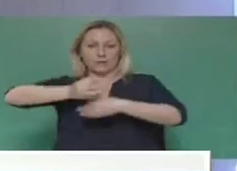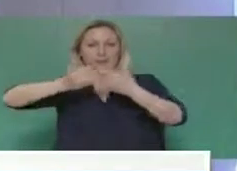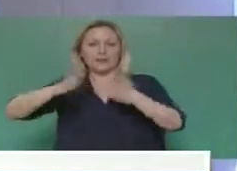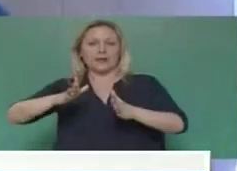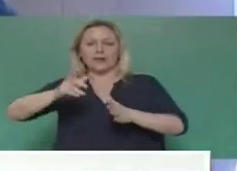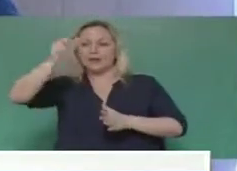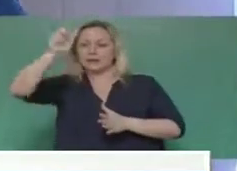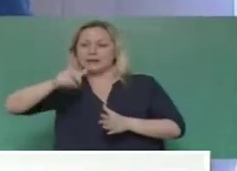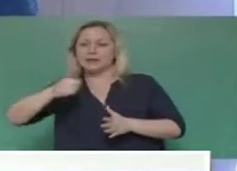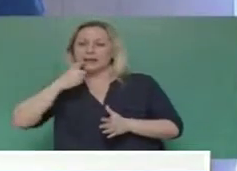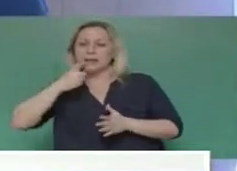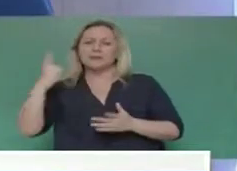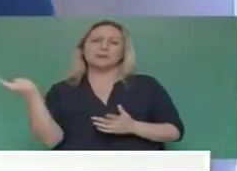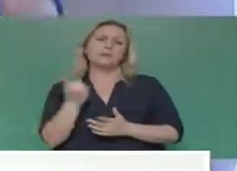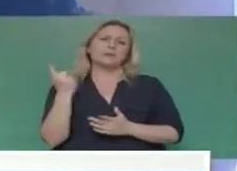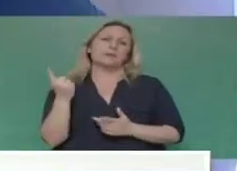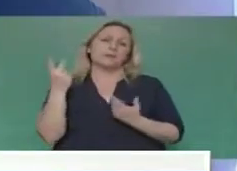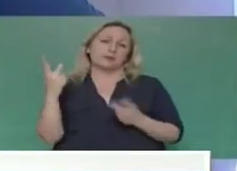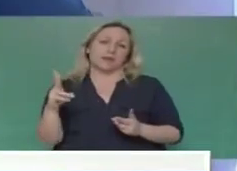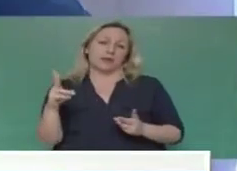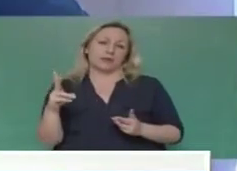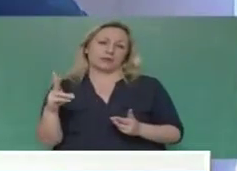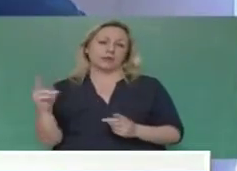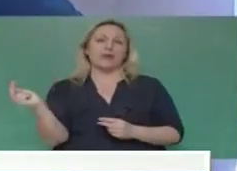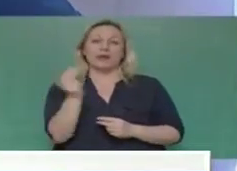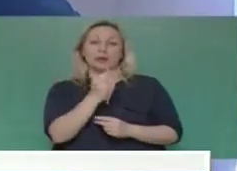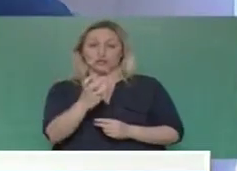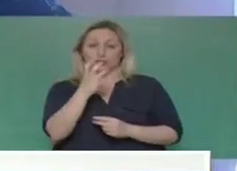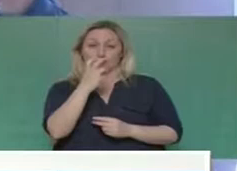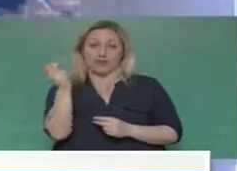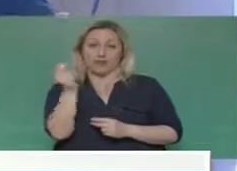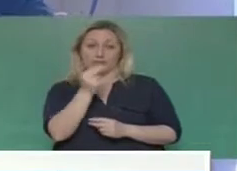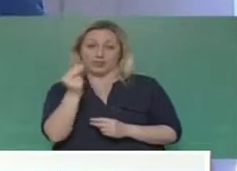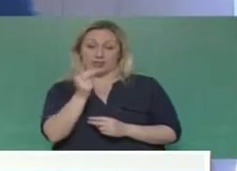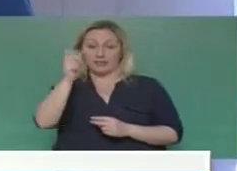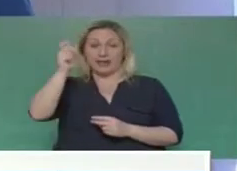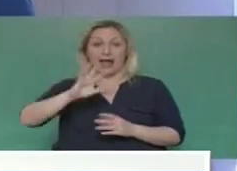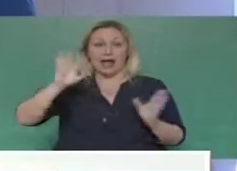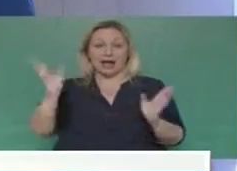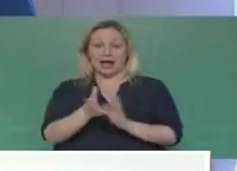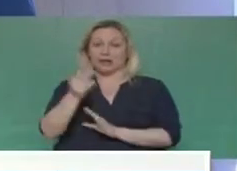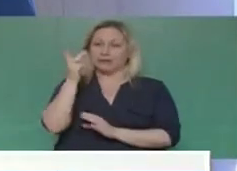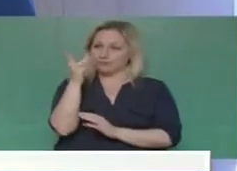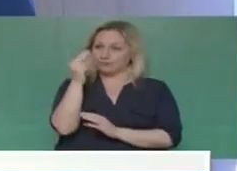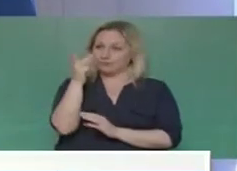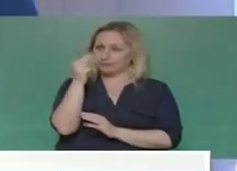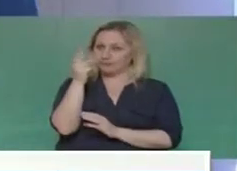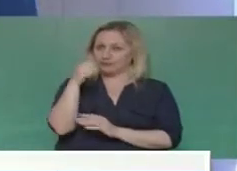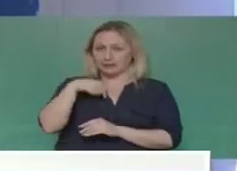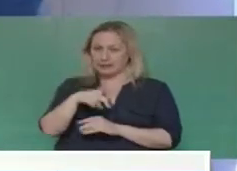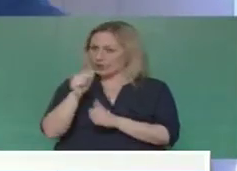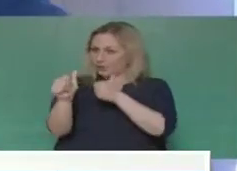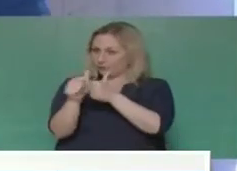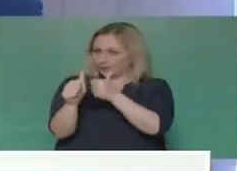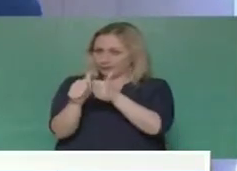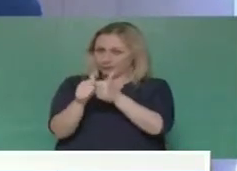να κινείται σε μια γνώριμη βάση. Στα μεγάλα και σοβαρά ζητήματα, ο Δήμαρχος, αν τον παρακολουθήσει κανείς, και εγώ βλέπετε τον παρακολουθώ πολύ στενά,